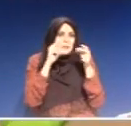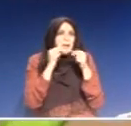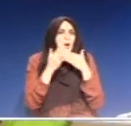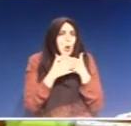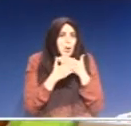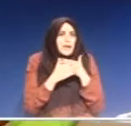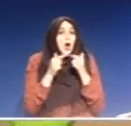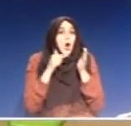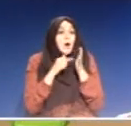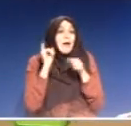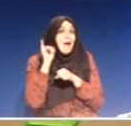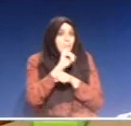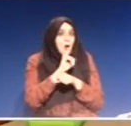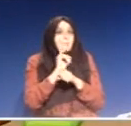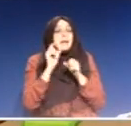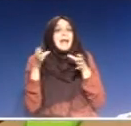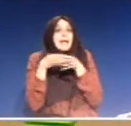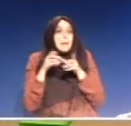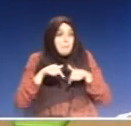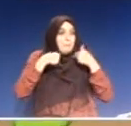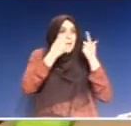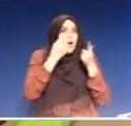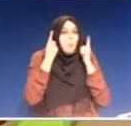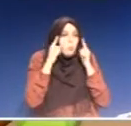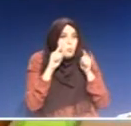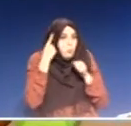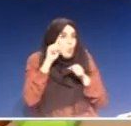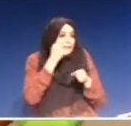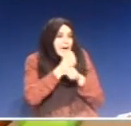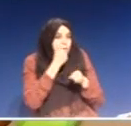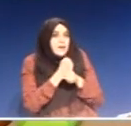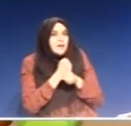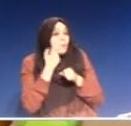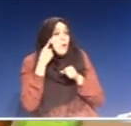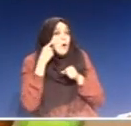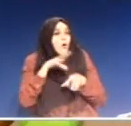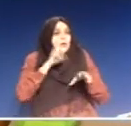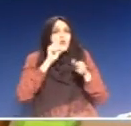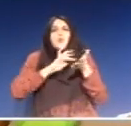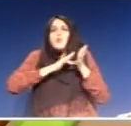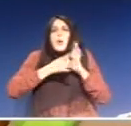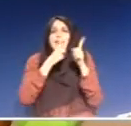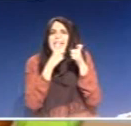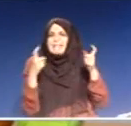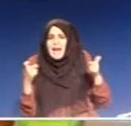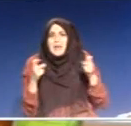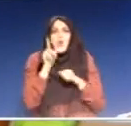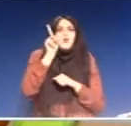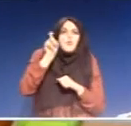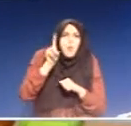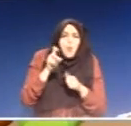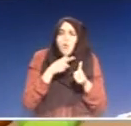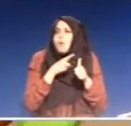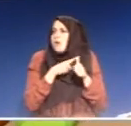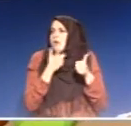وكل ليكيب تلحق لتما كيلحقوا تما باش يخدموا يديروا قول لهم يديروا لي لوفي تاع كل لي ديتاي الماء